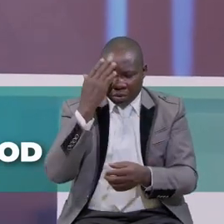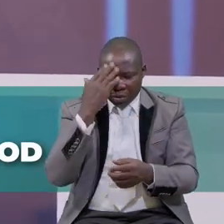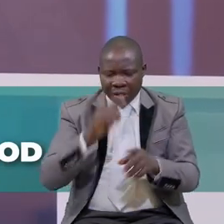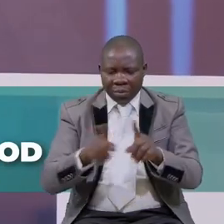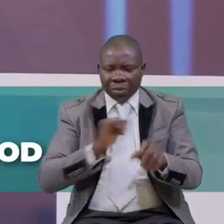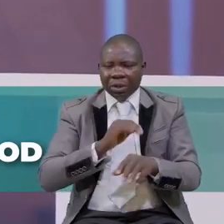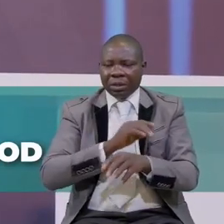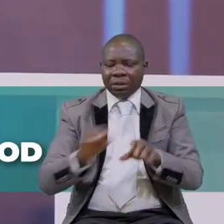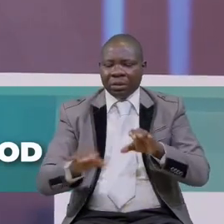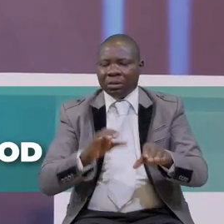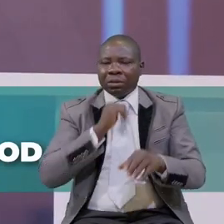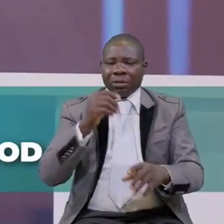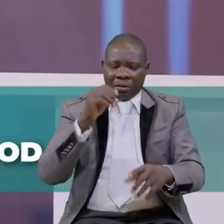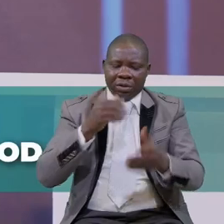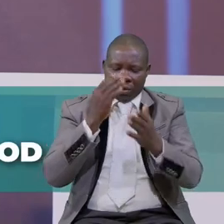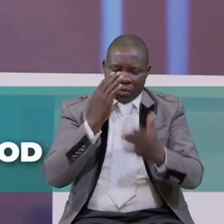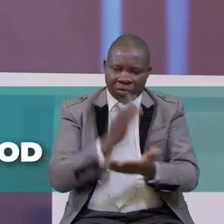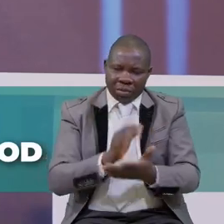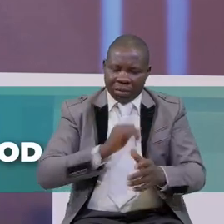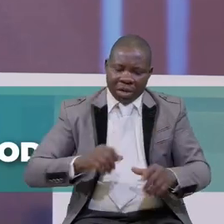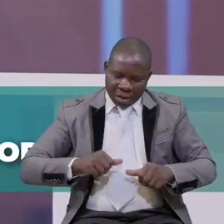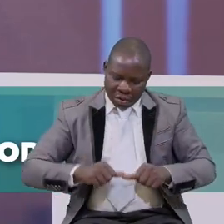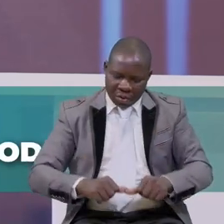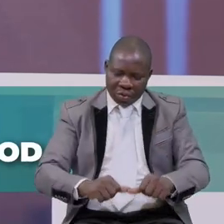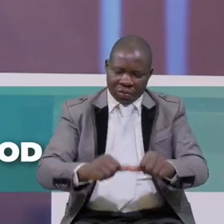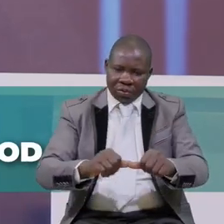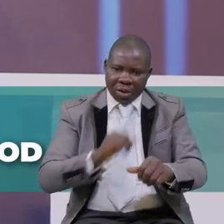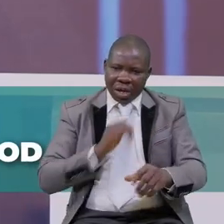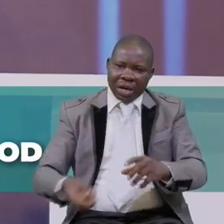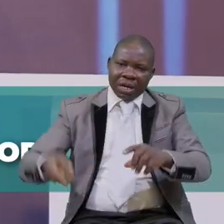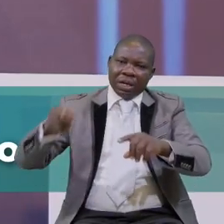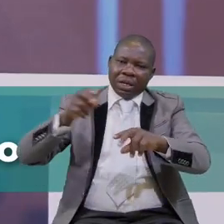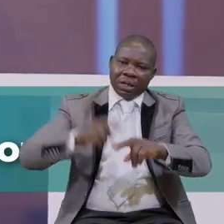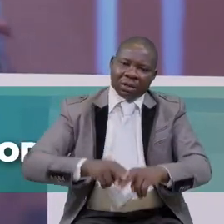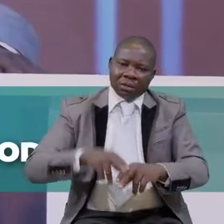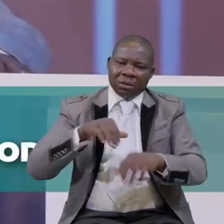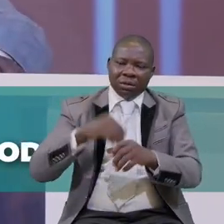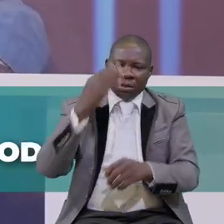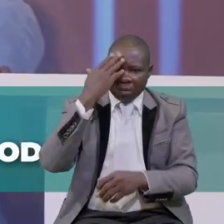suis pas arrêté et j'ai continué. Et la connaissance